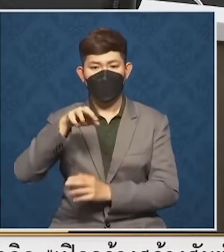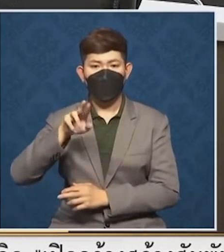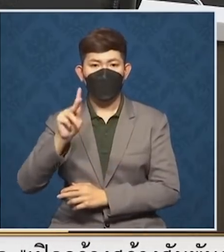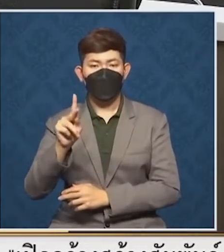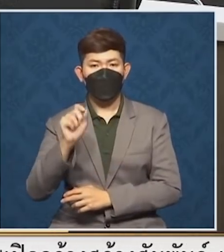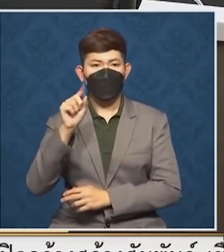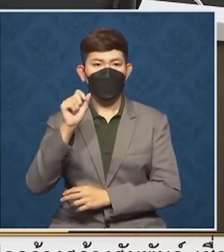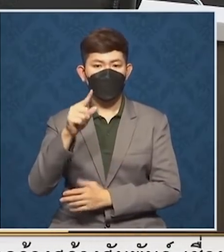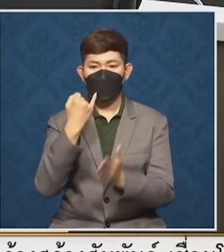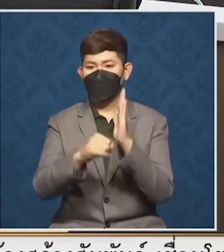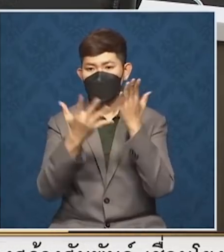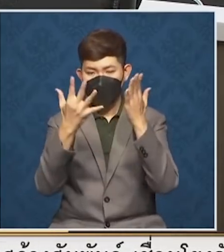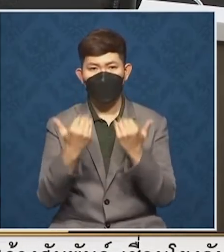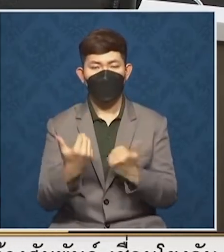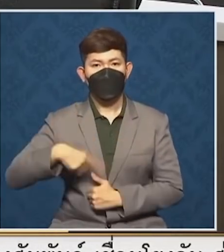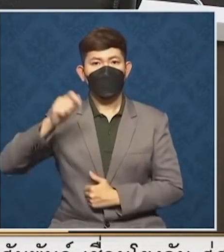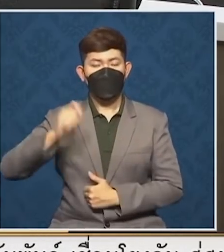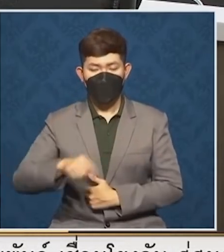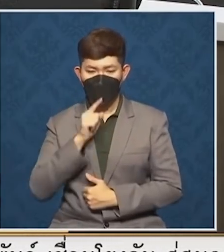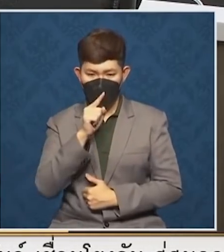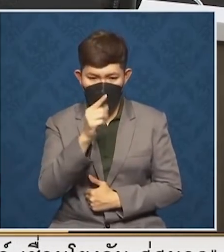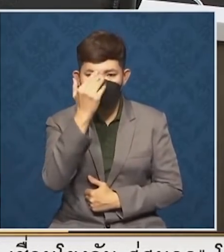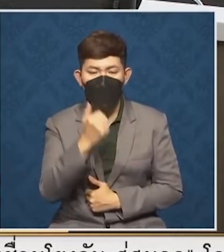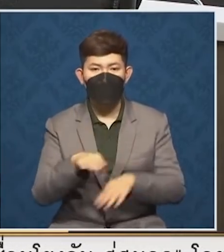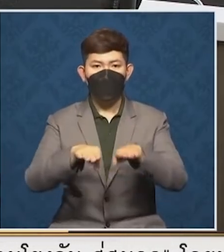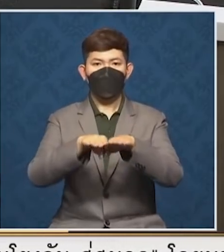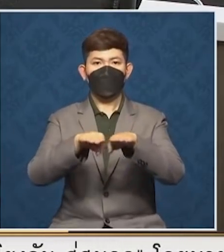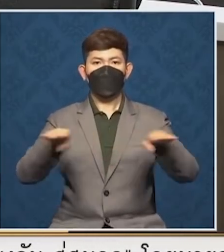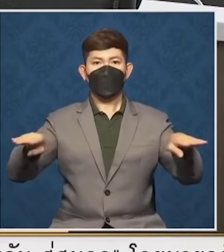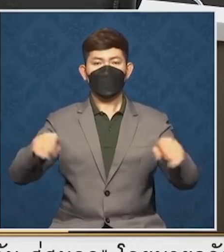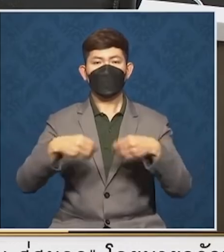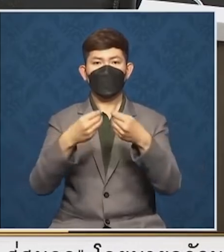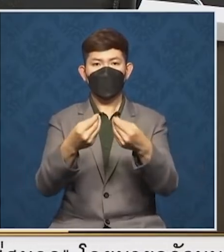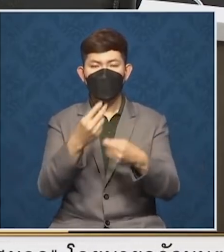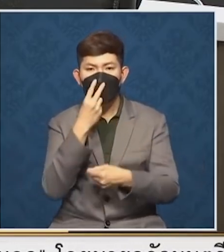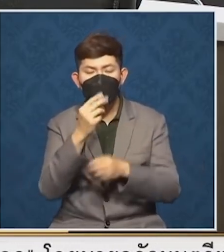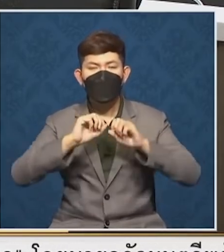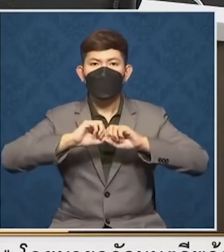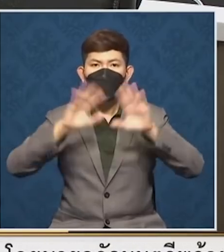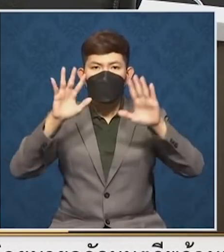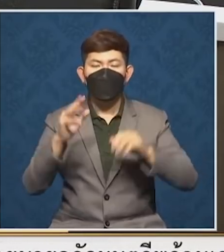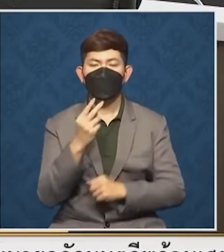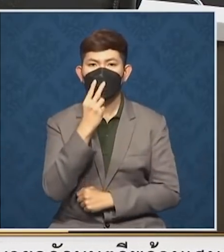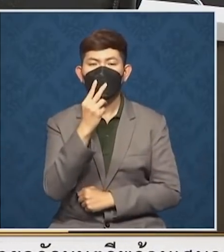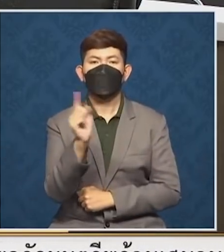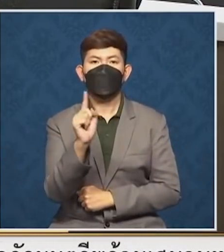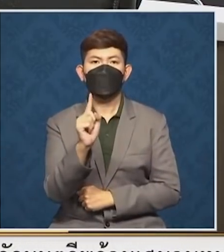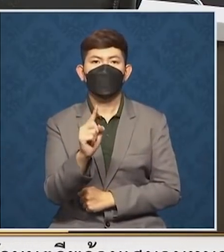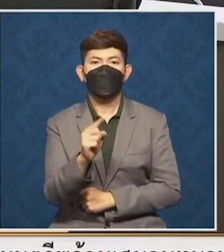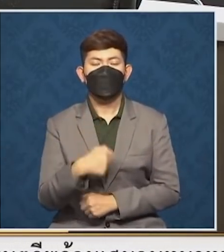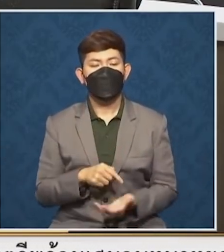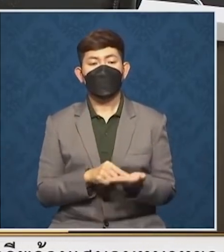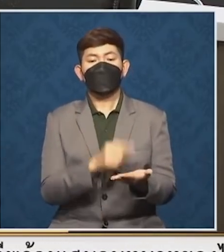ปแล้วนะคะเพราะฉะนั้นศาลได้มีคำวินิจฉัยที่สร้างบรรทัดฐานให้กับคดีเหล่านี้แล้วค่ะเป็นการเห็นได้ชัดว่าเป็นการยัดเยียด